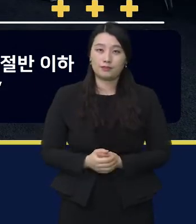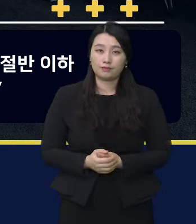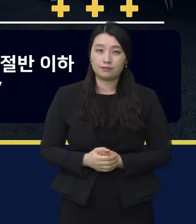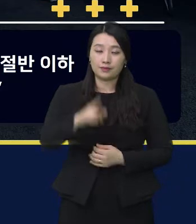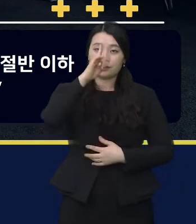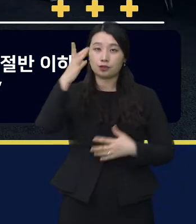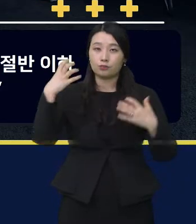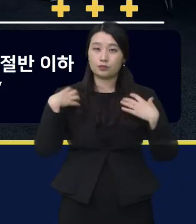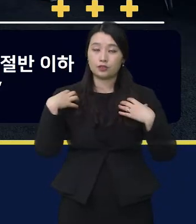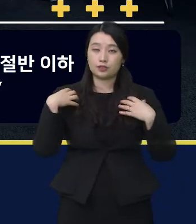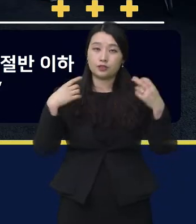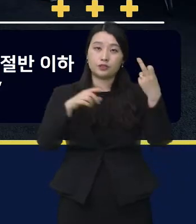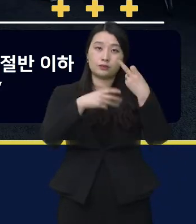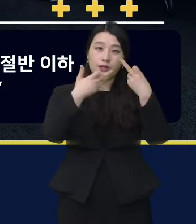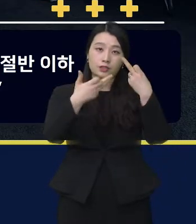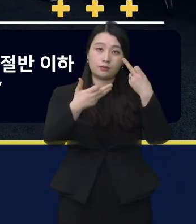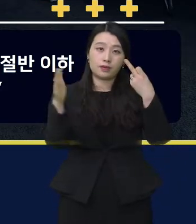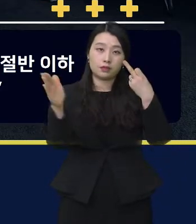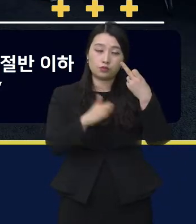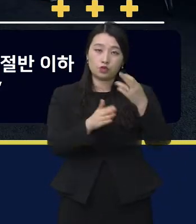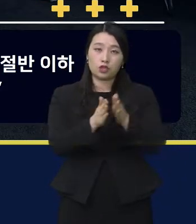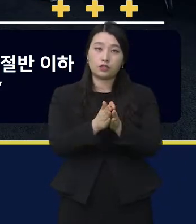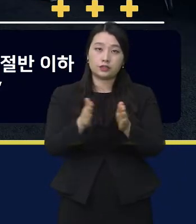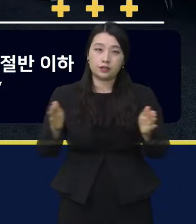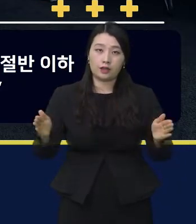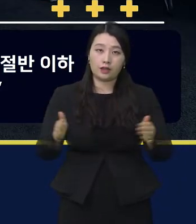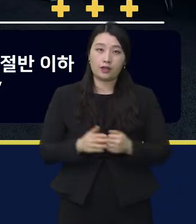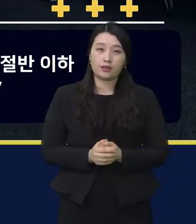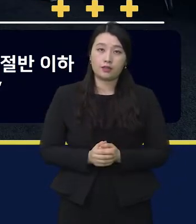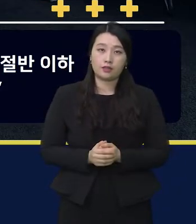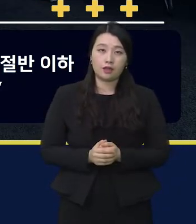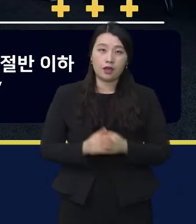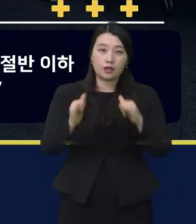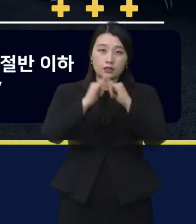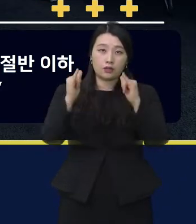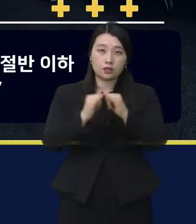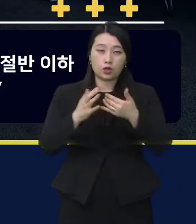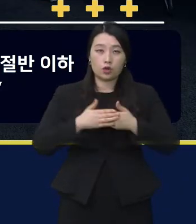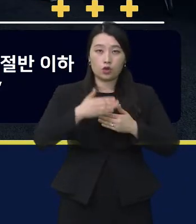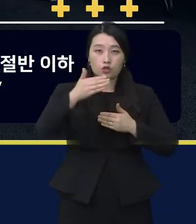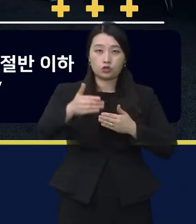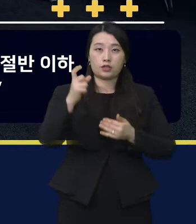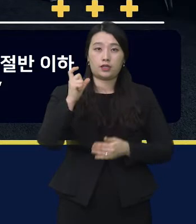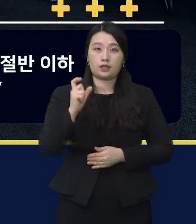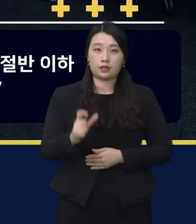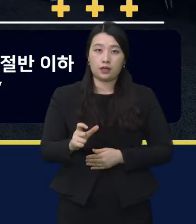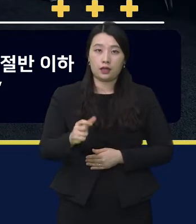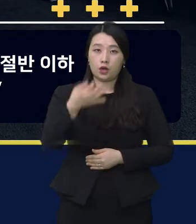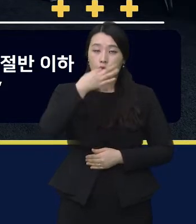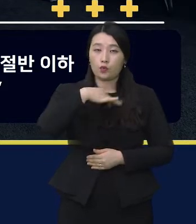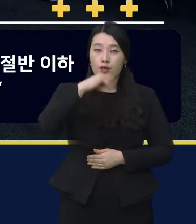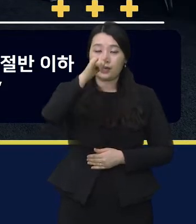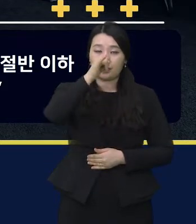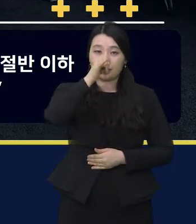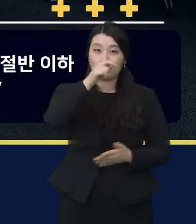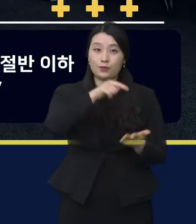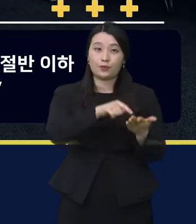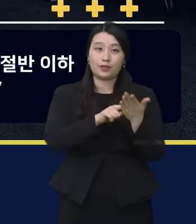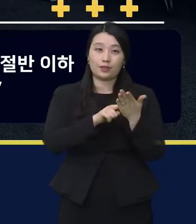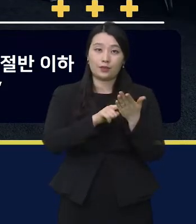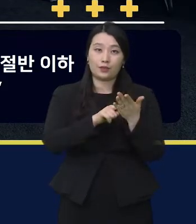정부는 지난달 18일부터 시행한 사회적 거리두기 강화가 효과를 거둔 것으로 분석하고